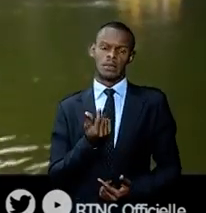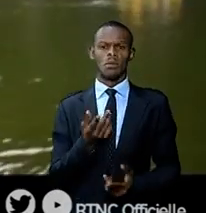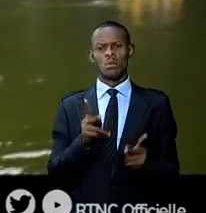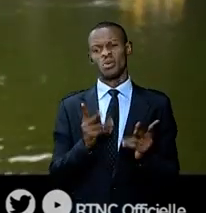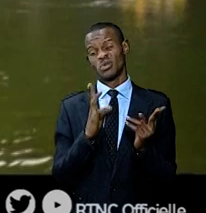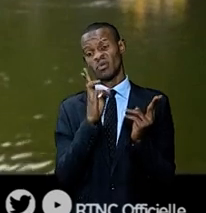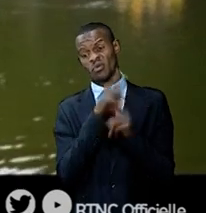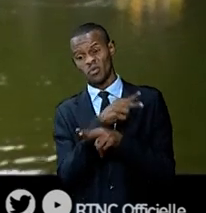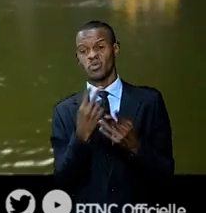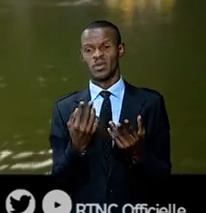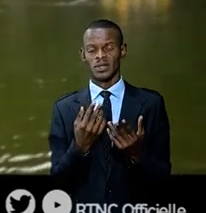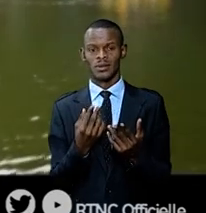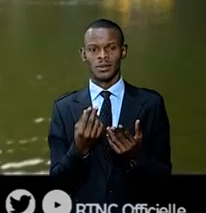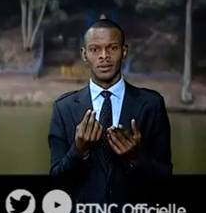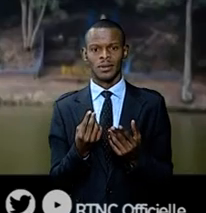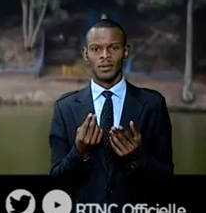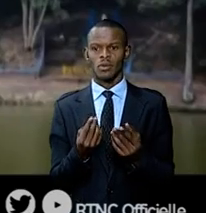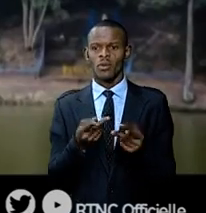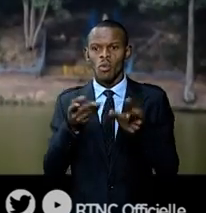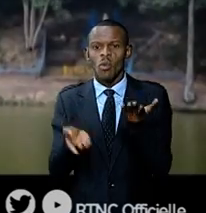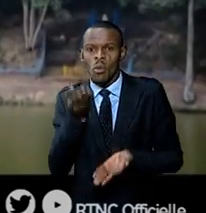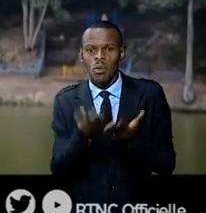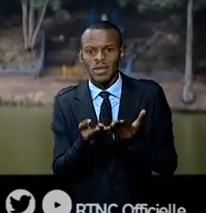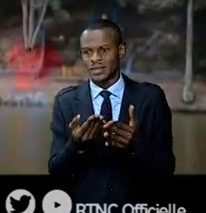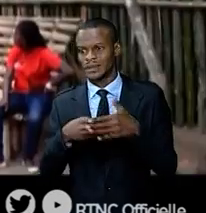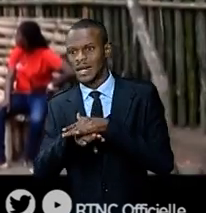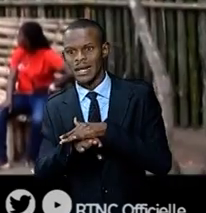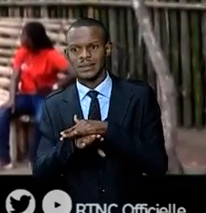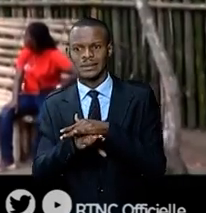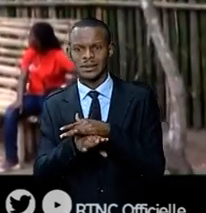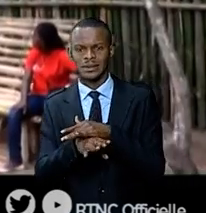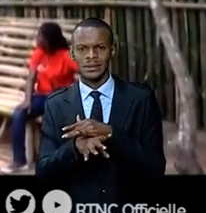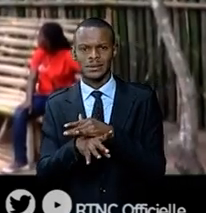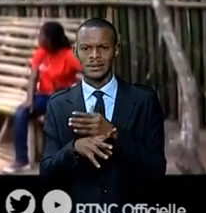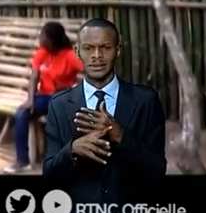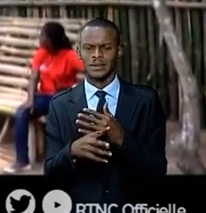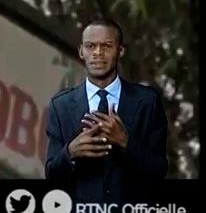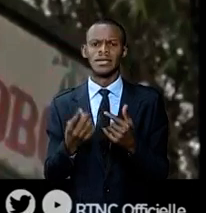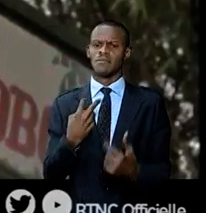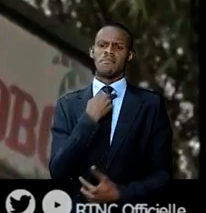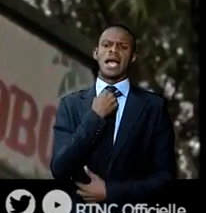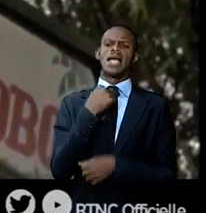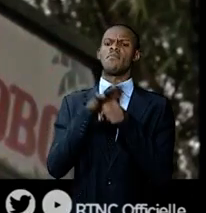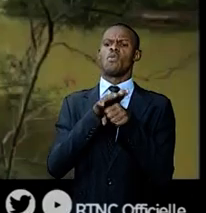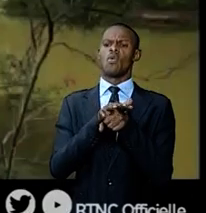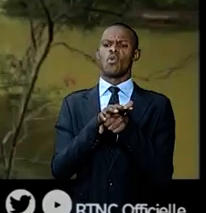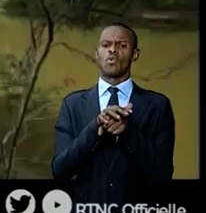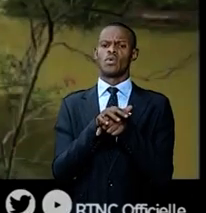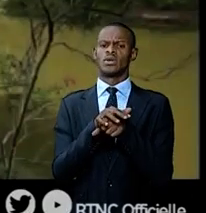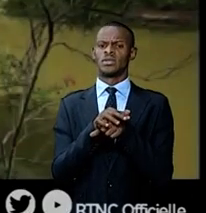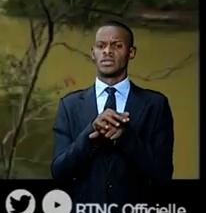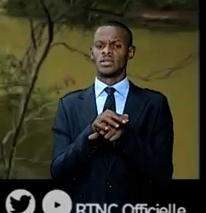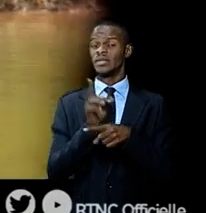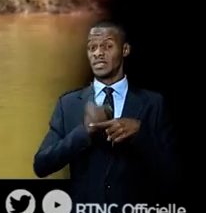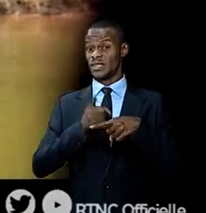les coûts élevés des droits d'accès sont parmi des raisons évoquées comme barrières à l'habitude de faire du tourisme